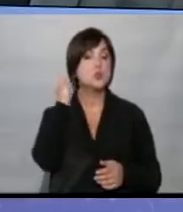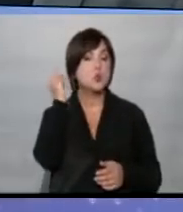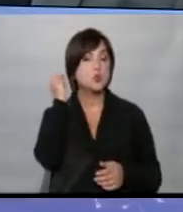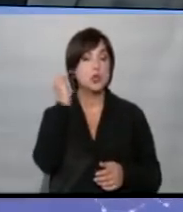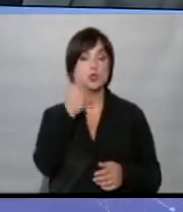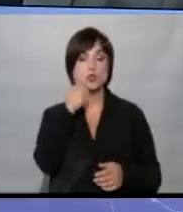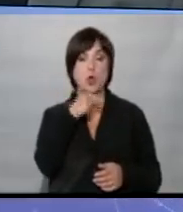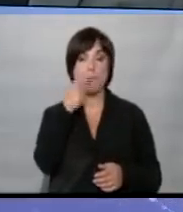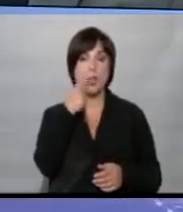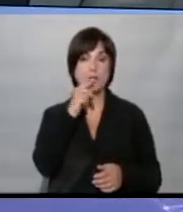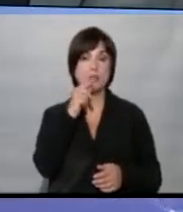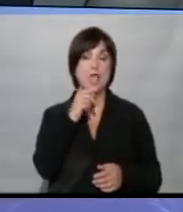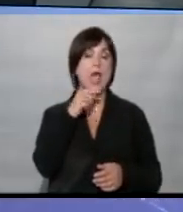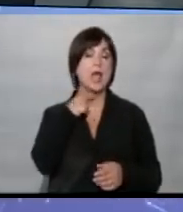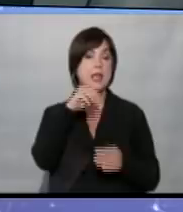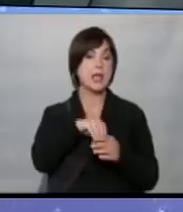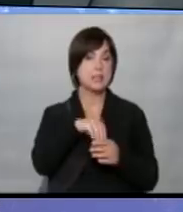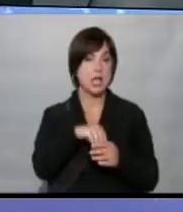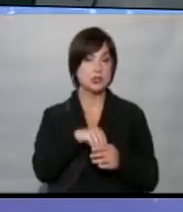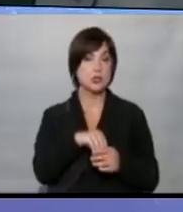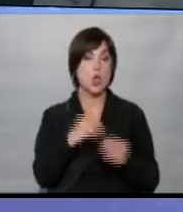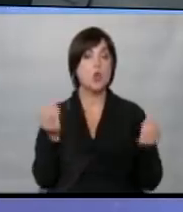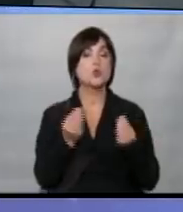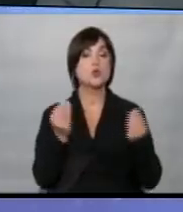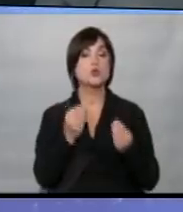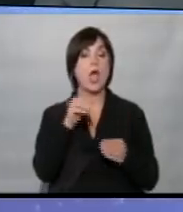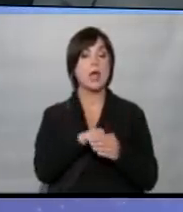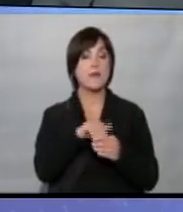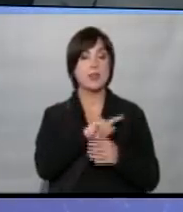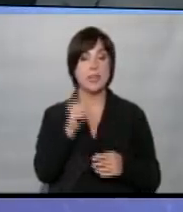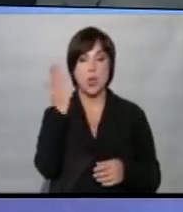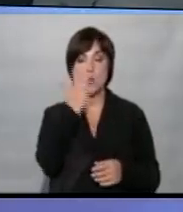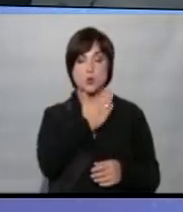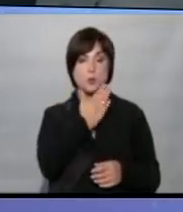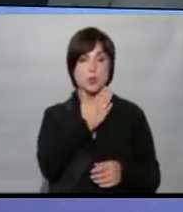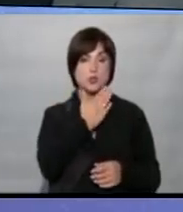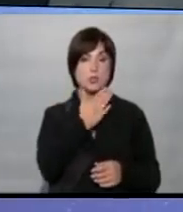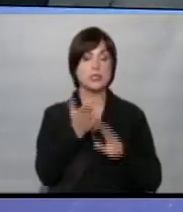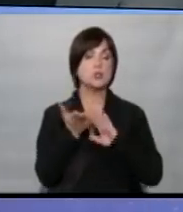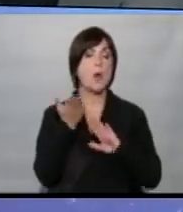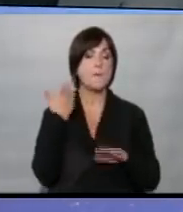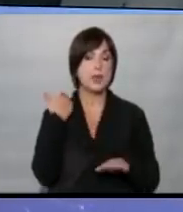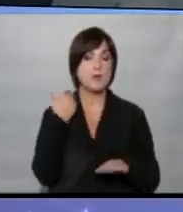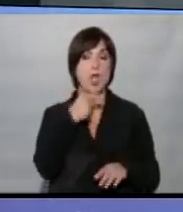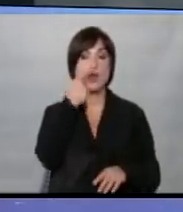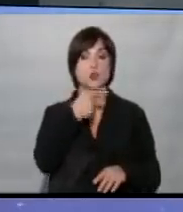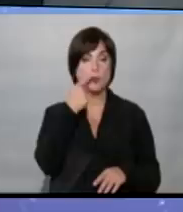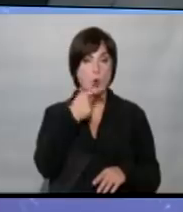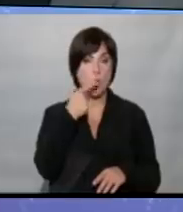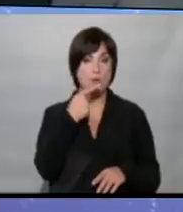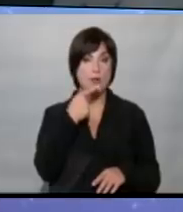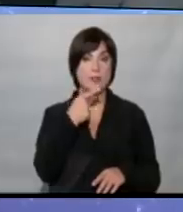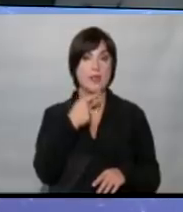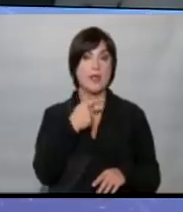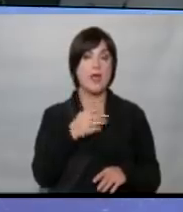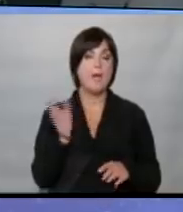што вели, што велат гласачите. Зошто референдумот е неуспешен, затоа претходно зборувавме,